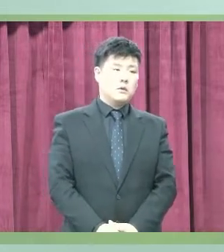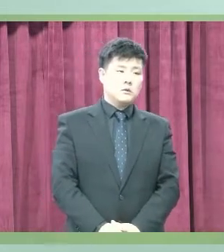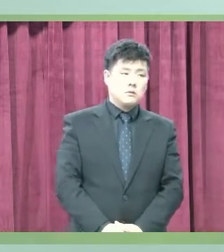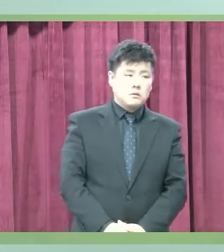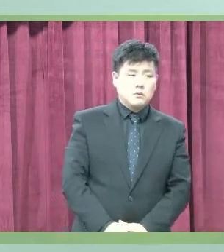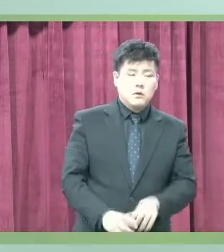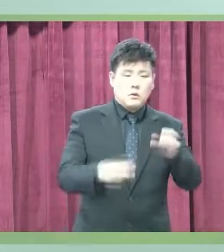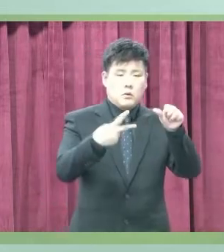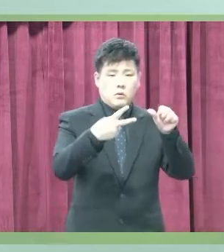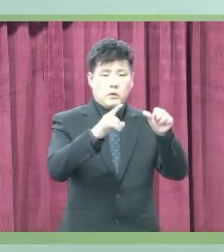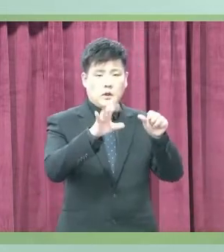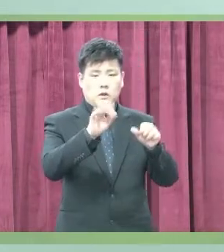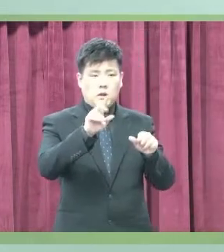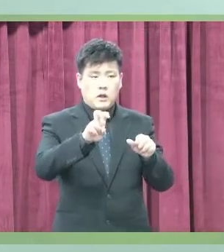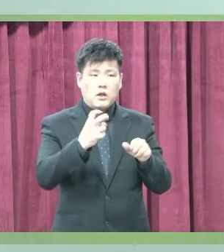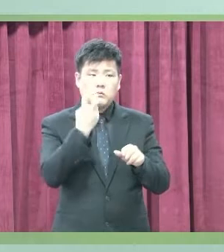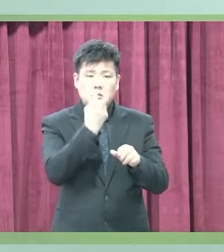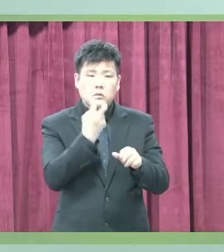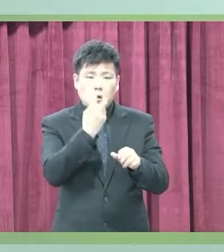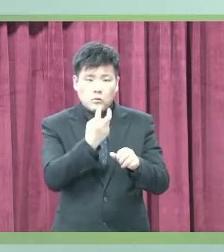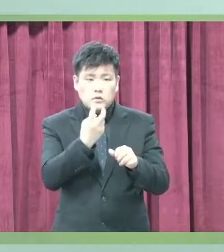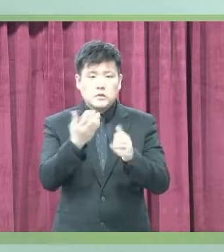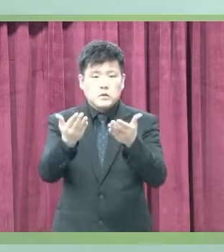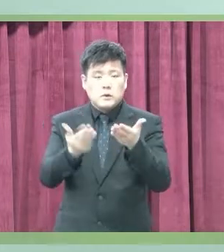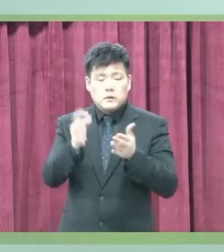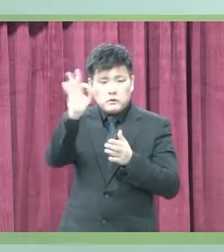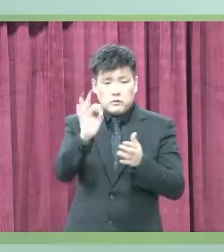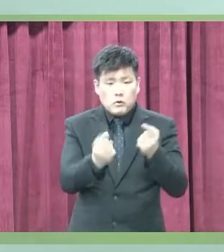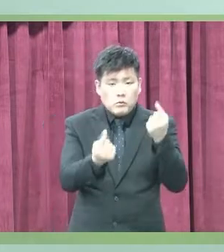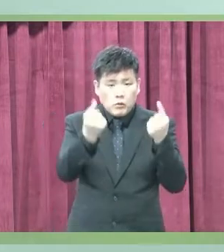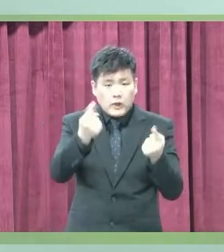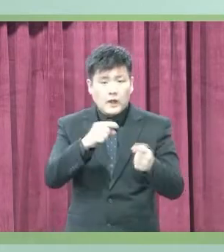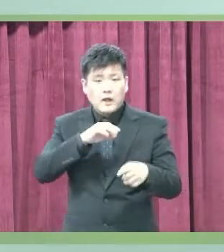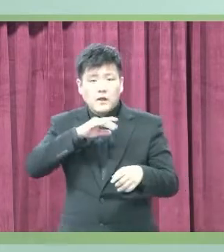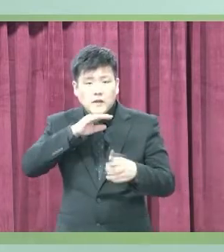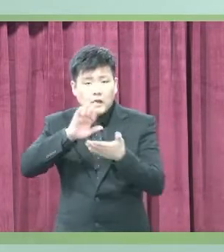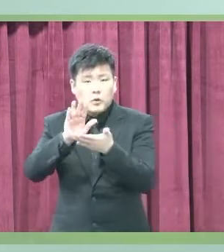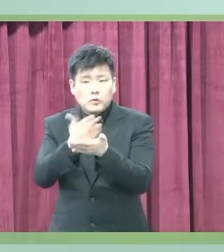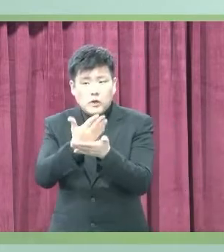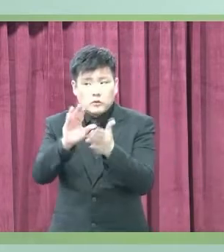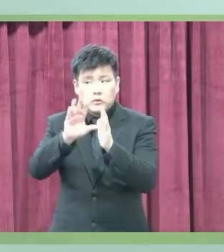5대 암검진 일반 수검률보다 연령 표준화를 했을 때 수검률이